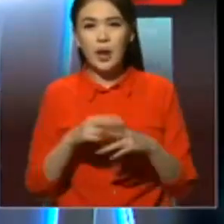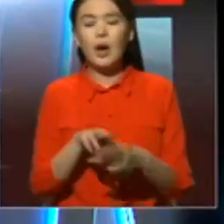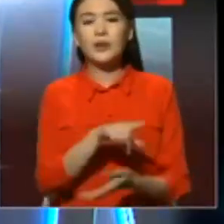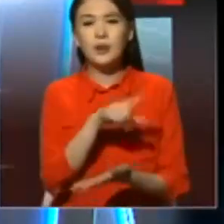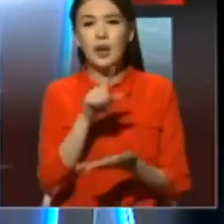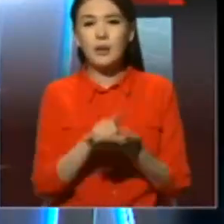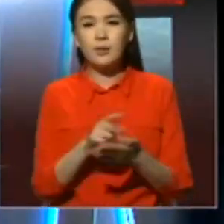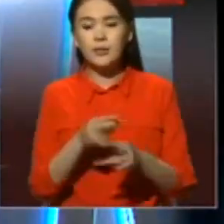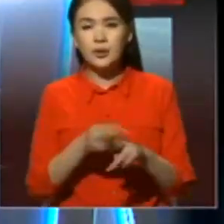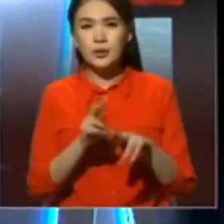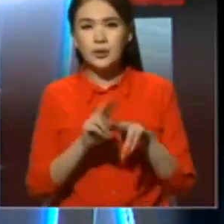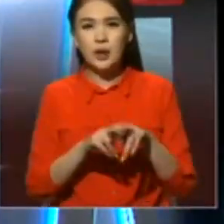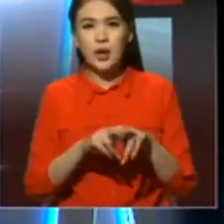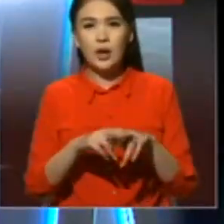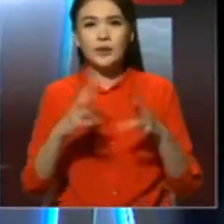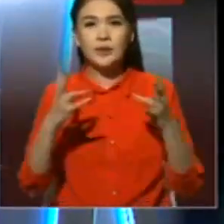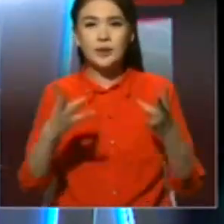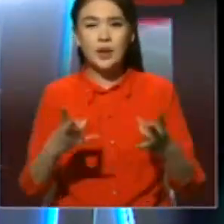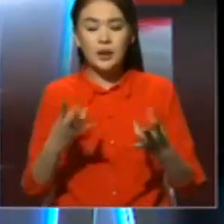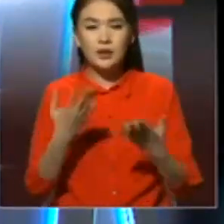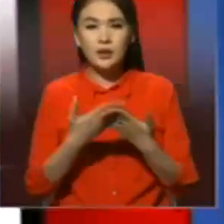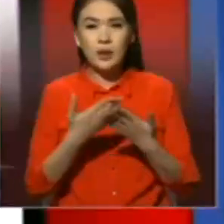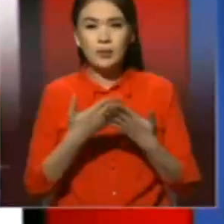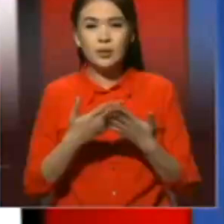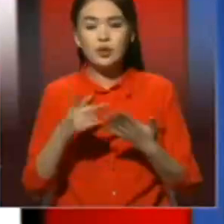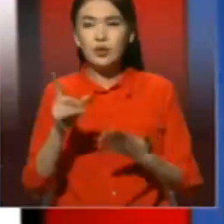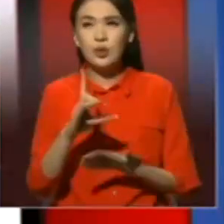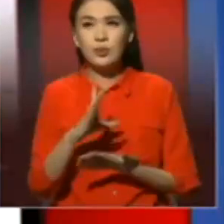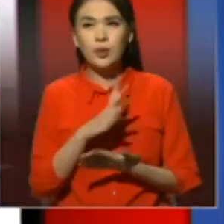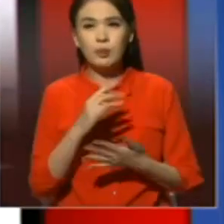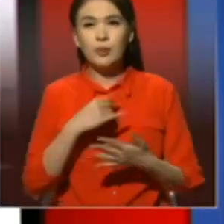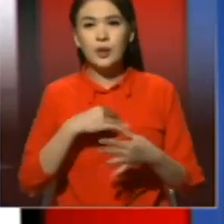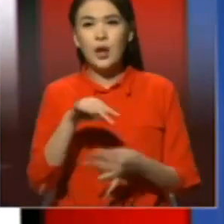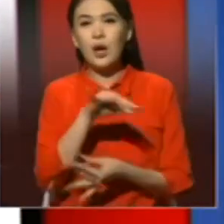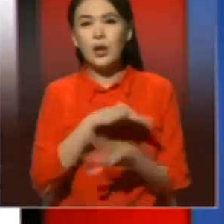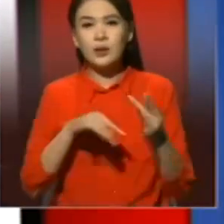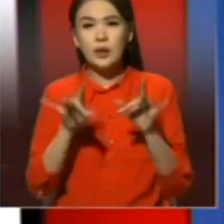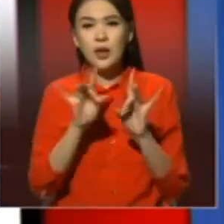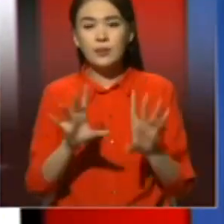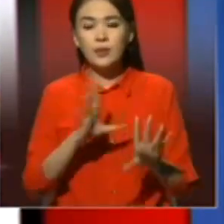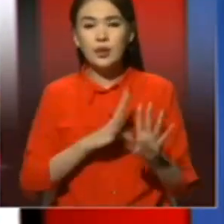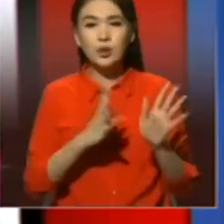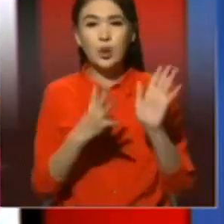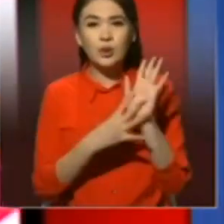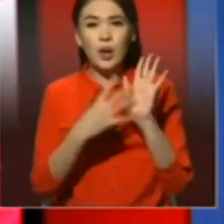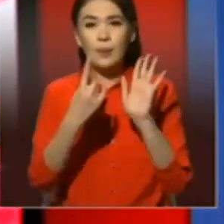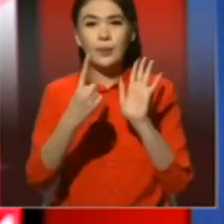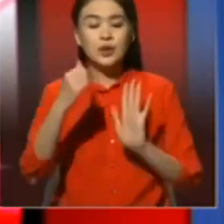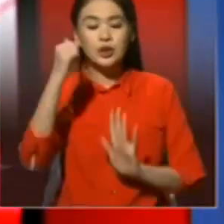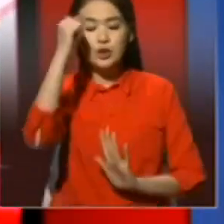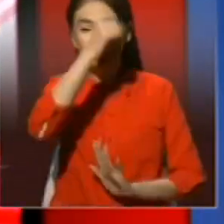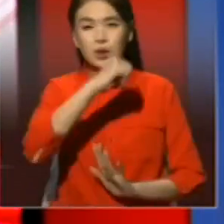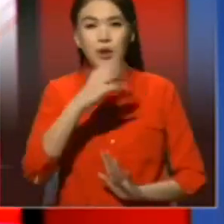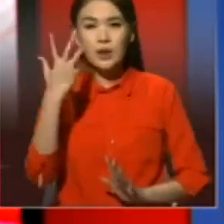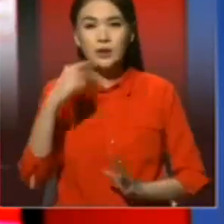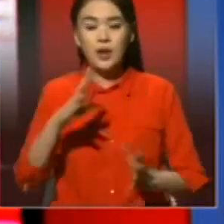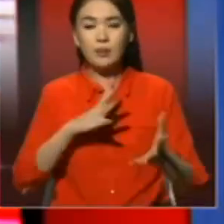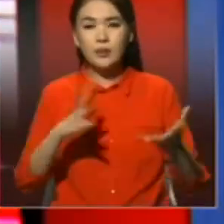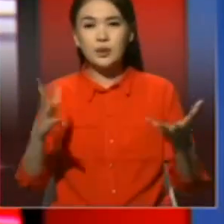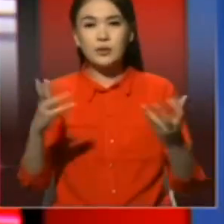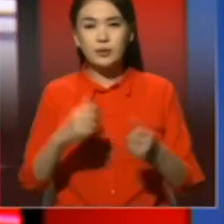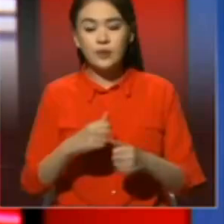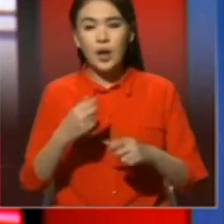осыған келіп жатырмыз. Енді нәзік жерлері бар. Мен жаңа бір орында да айттым. 91-ші жылы тәуелсіздік алған кезде көптеген